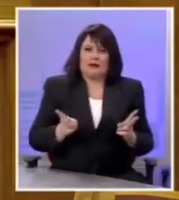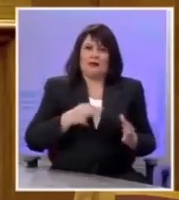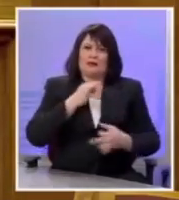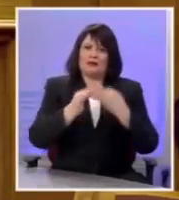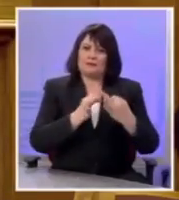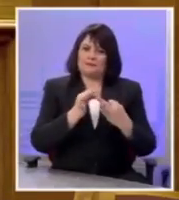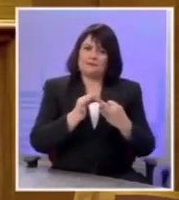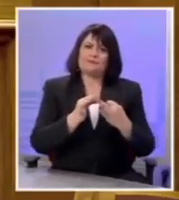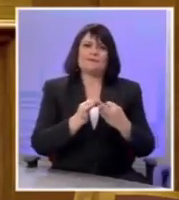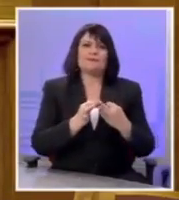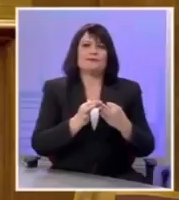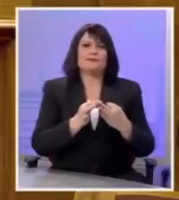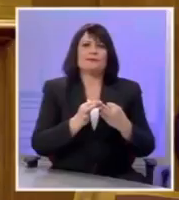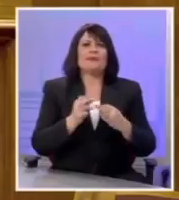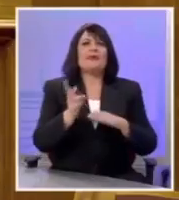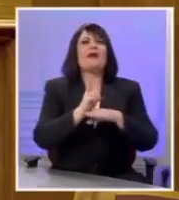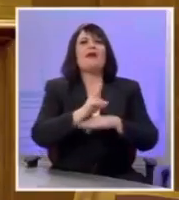γυρίσω